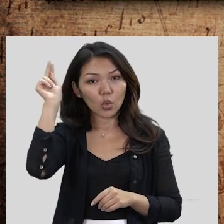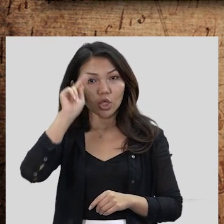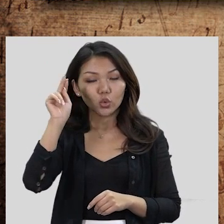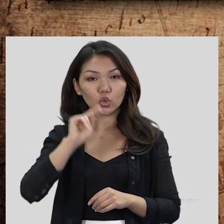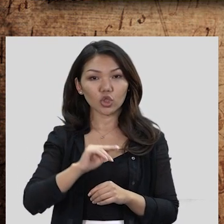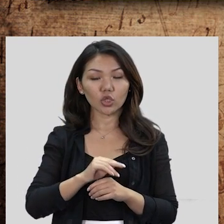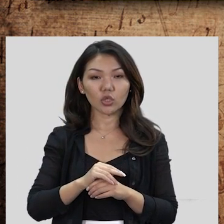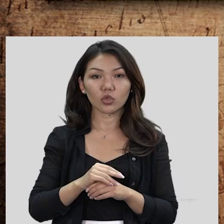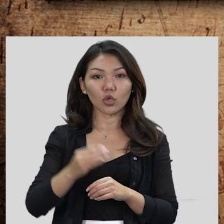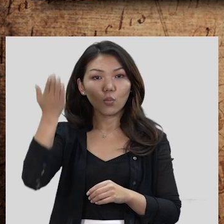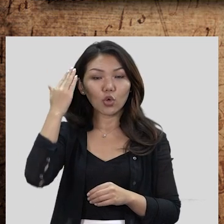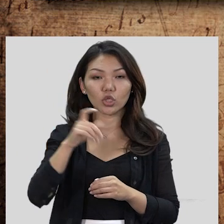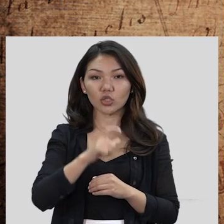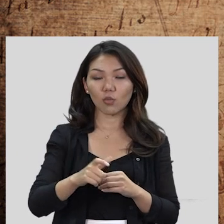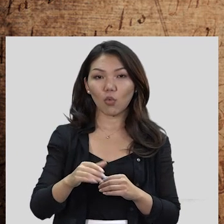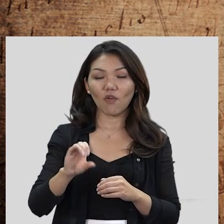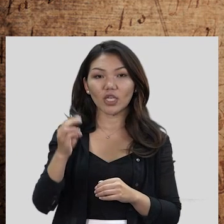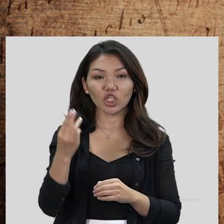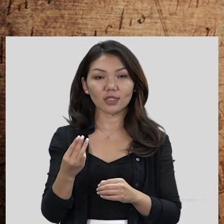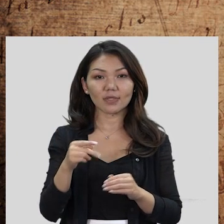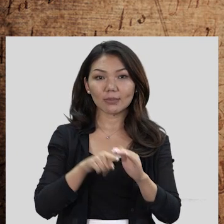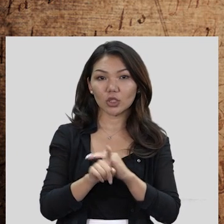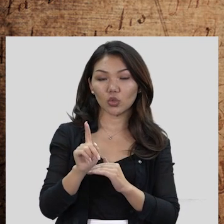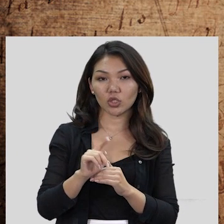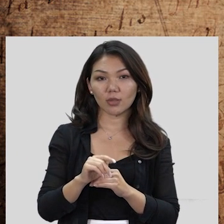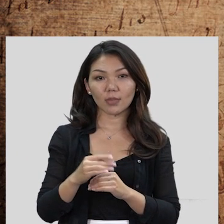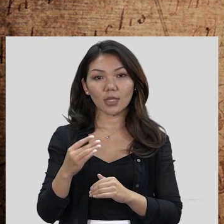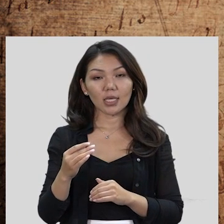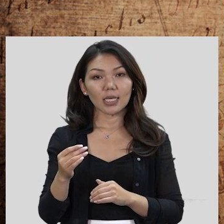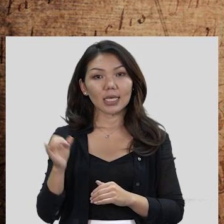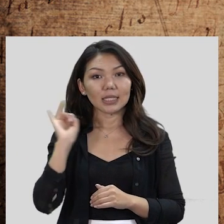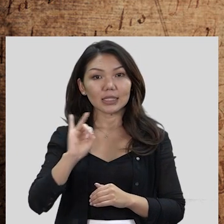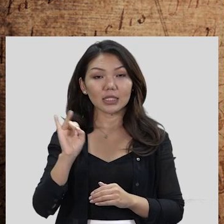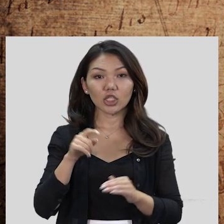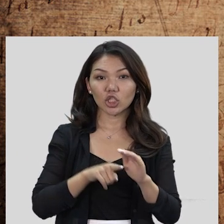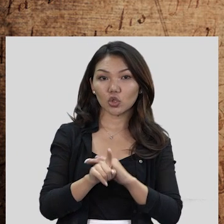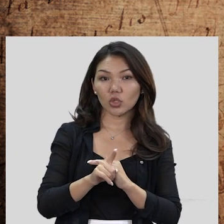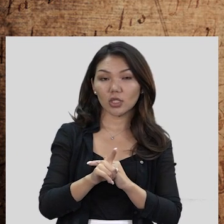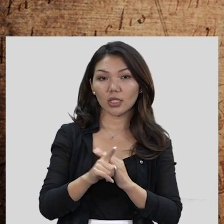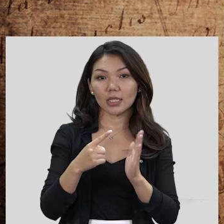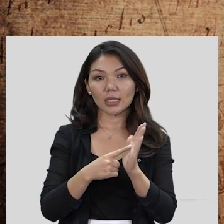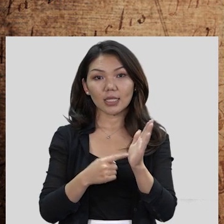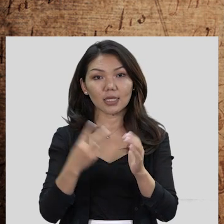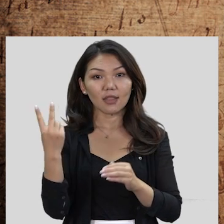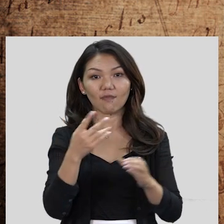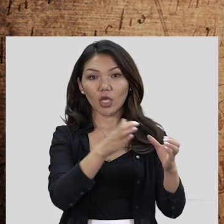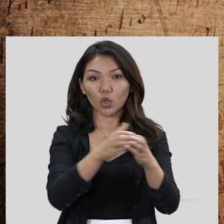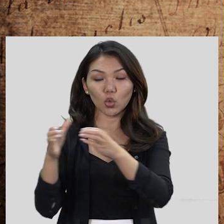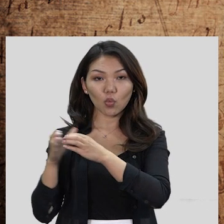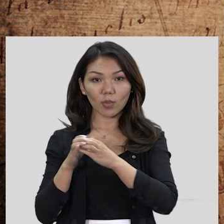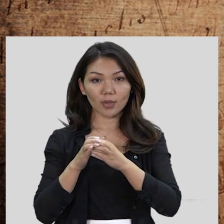вещественным источником четвертое исторические источники делятся на 2 группы от и